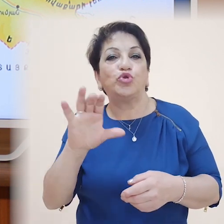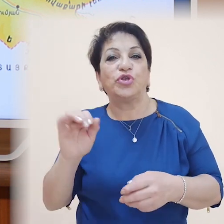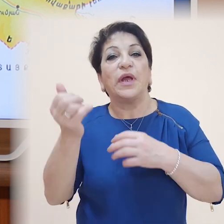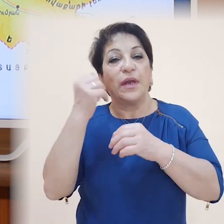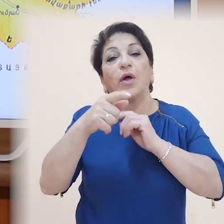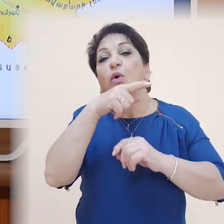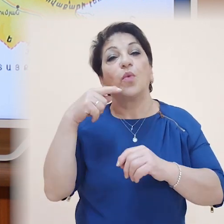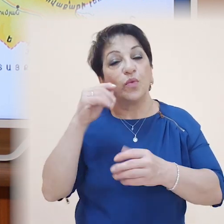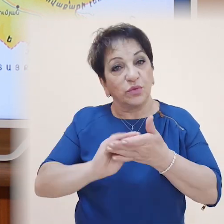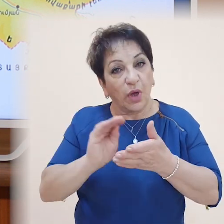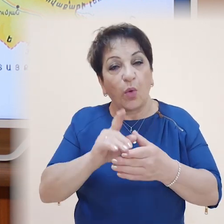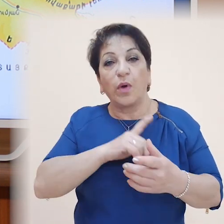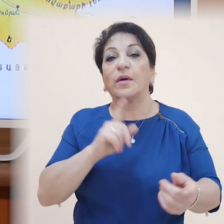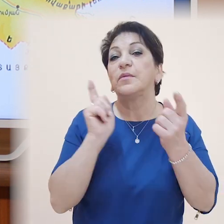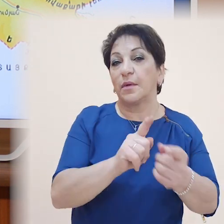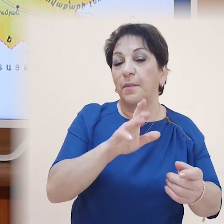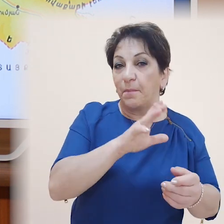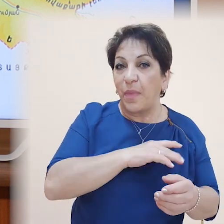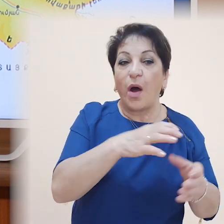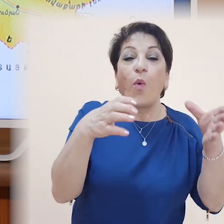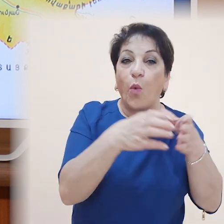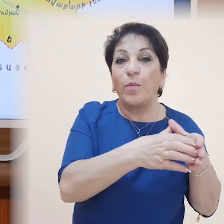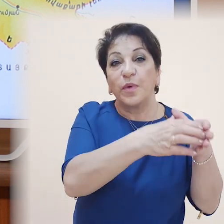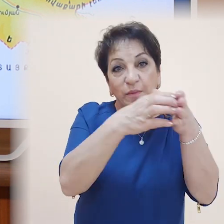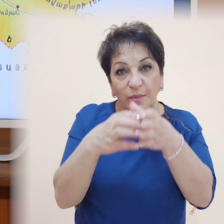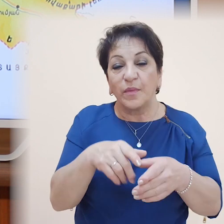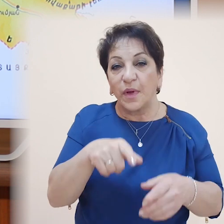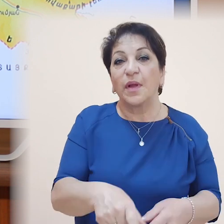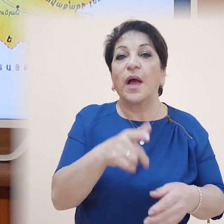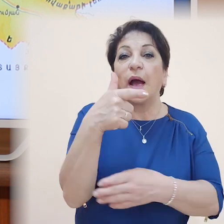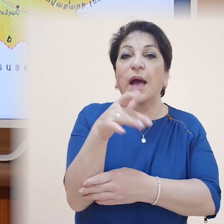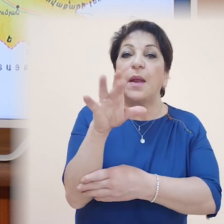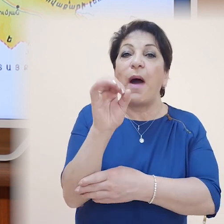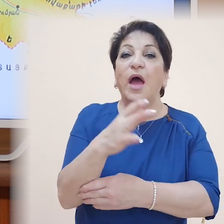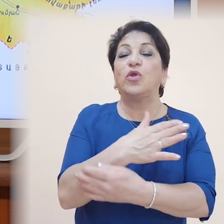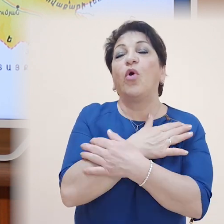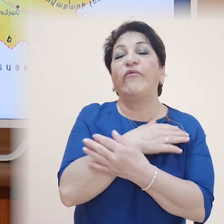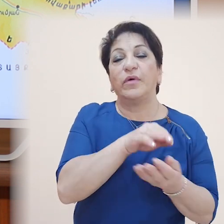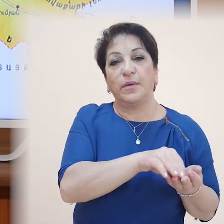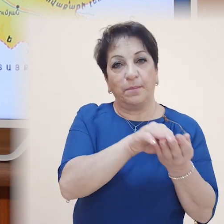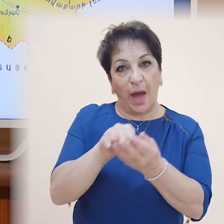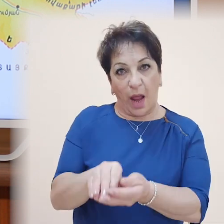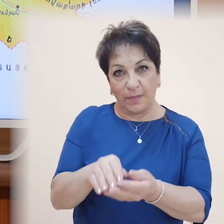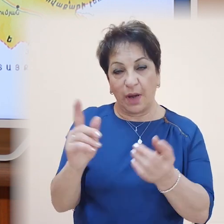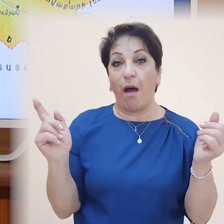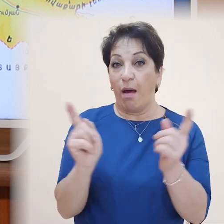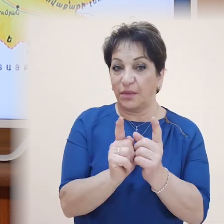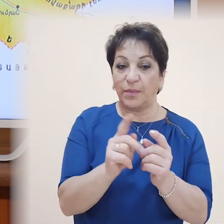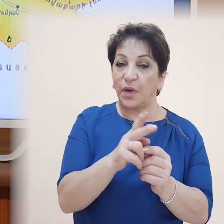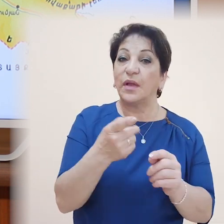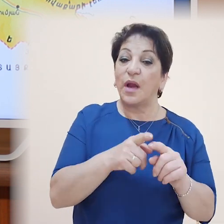հանդիպել է պարսկաստանից դեպի թիվլիս գնացող խմբին, որը տեղափոխում էր գրիբայեդովի մարմինը։ Այս